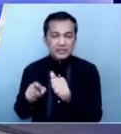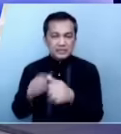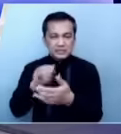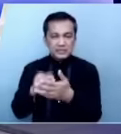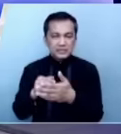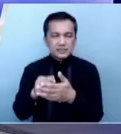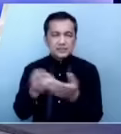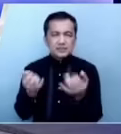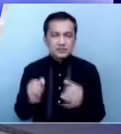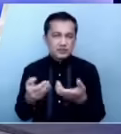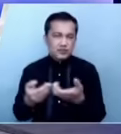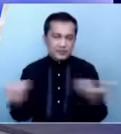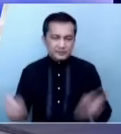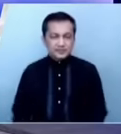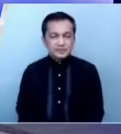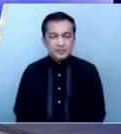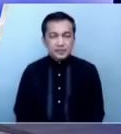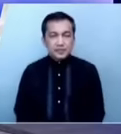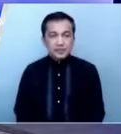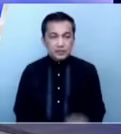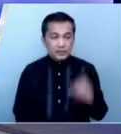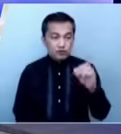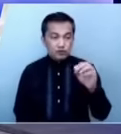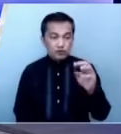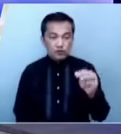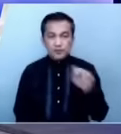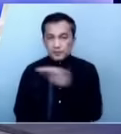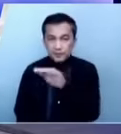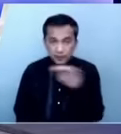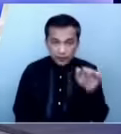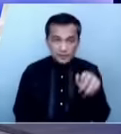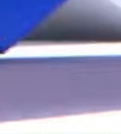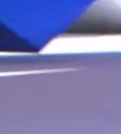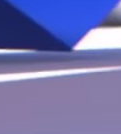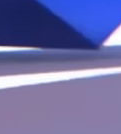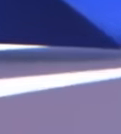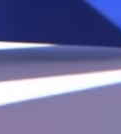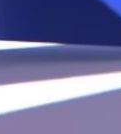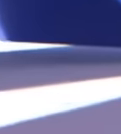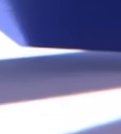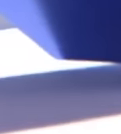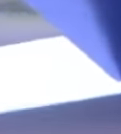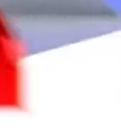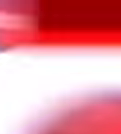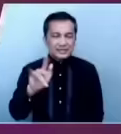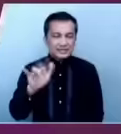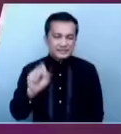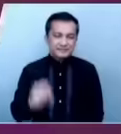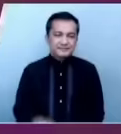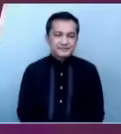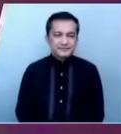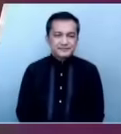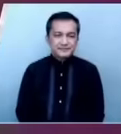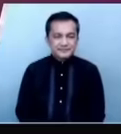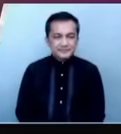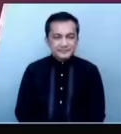hiwalayan. May panawagan din ng aktor sa publiko. Makichika kay Nelson Canlas.